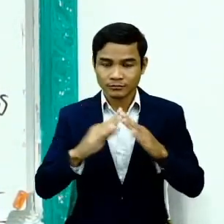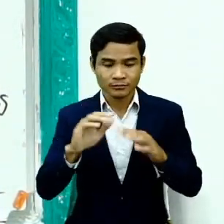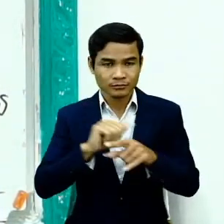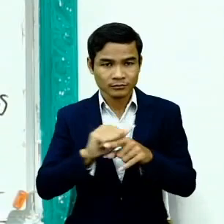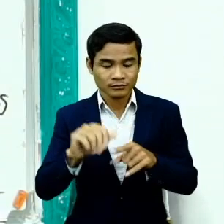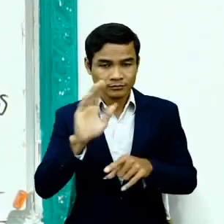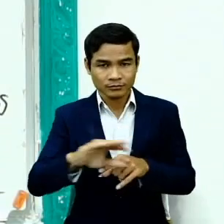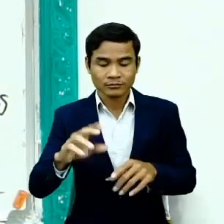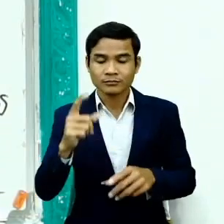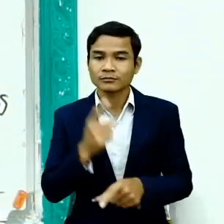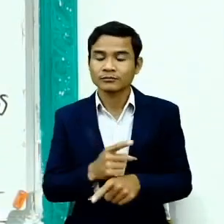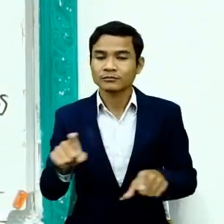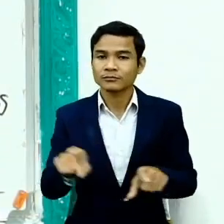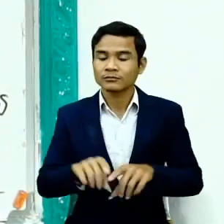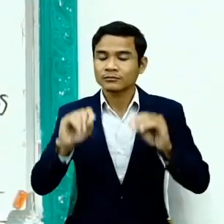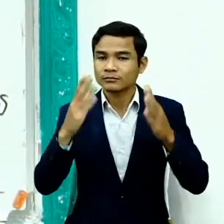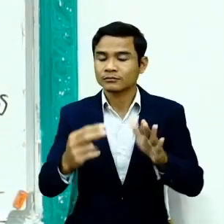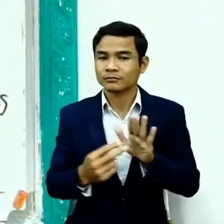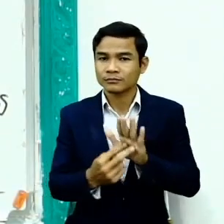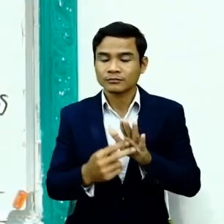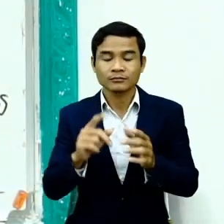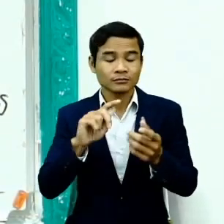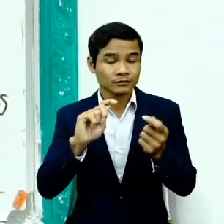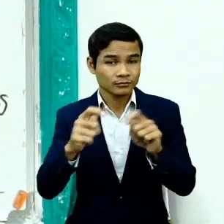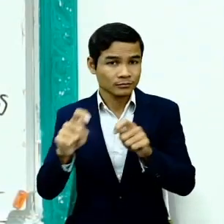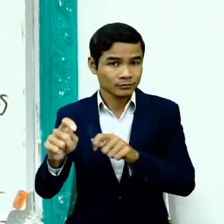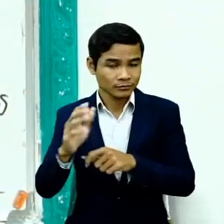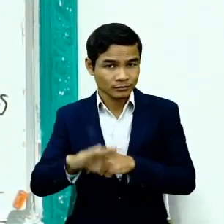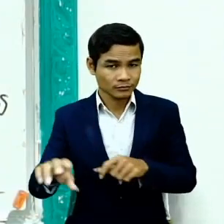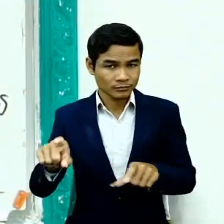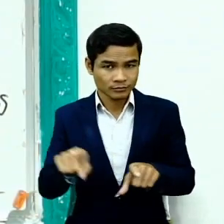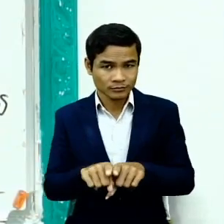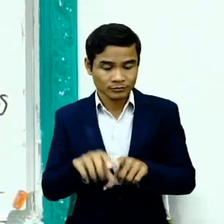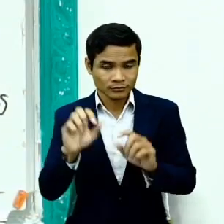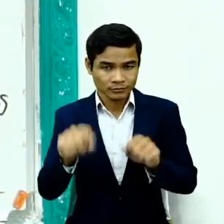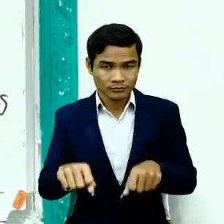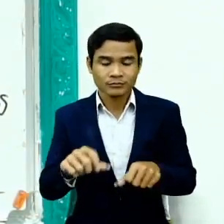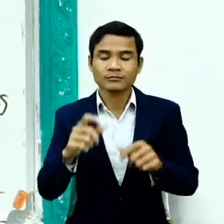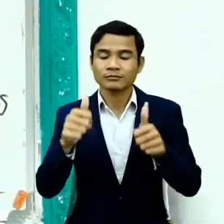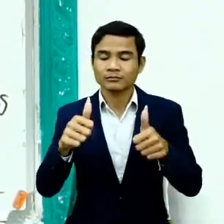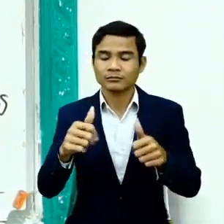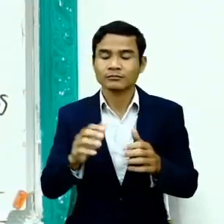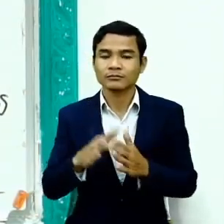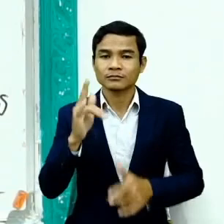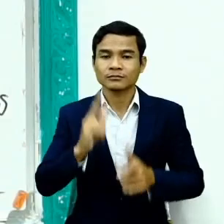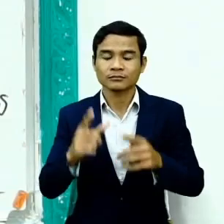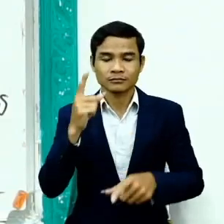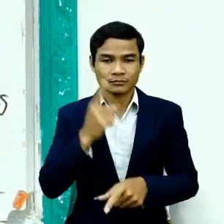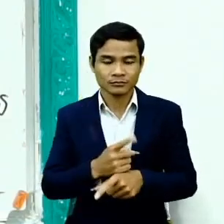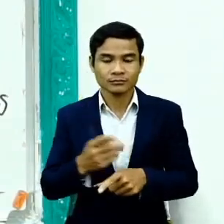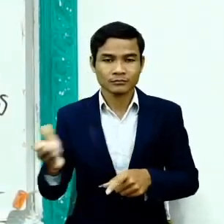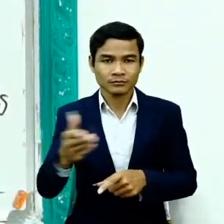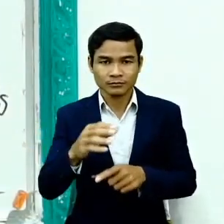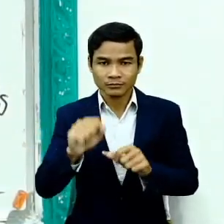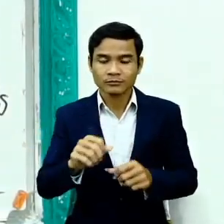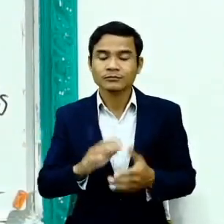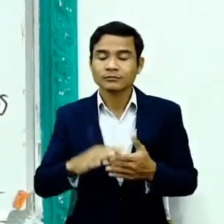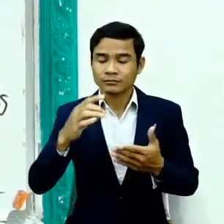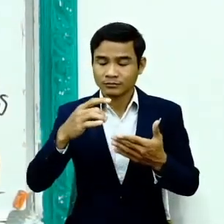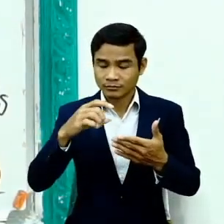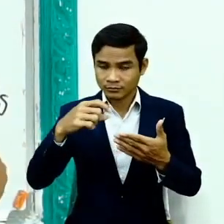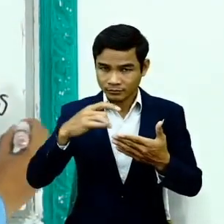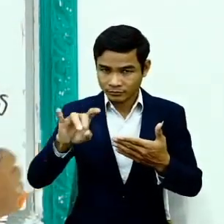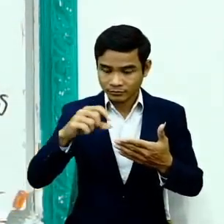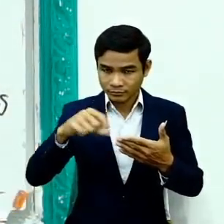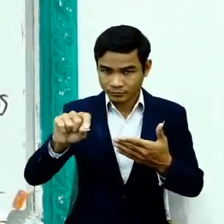bảo con ta trầm trớ đôi vậy đây này cứu cùng nãy đa rửa tì chà là ổn nà bà trầm trớ con cú xin nhà kỳ đằng ọc nha nó con